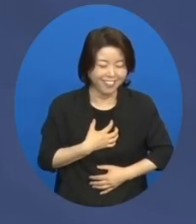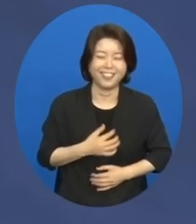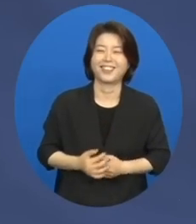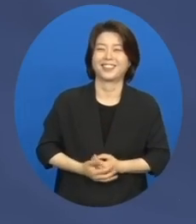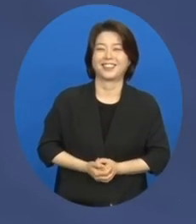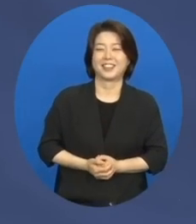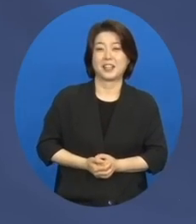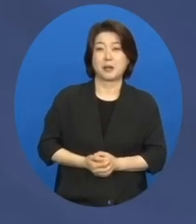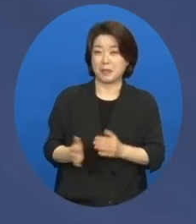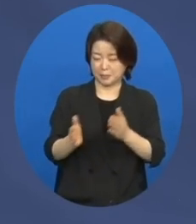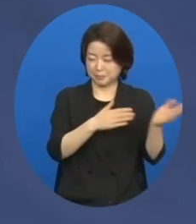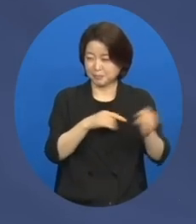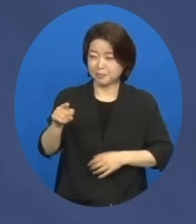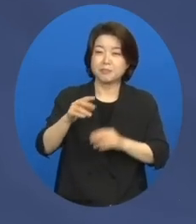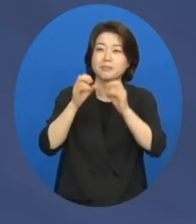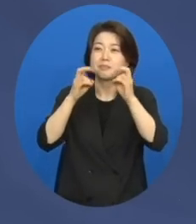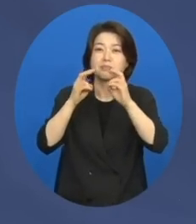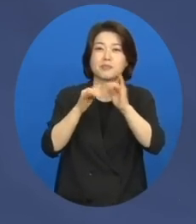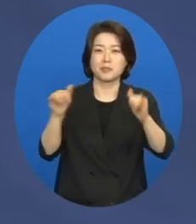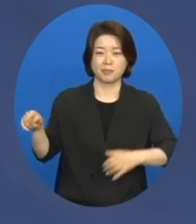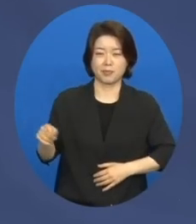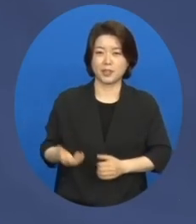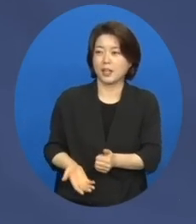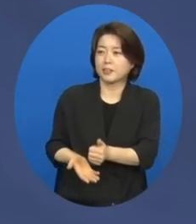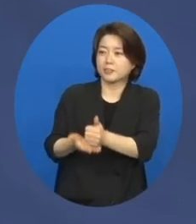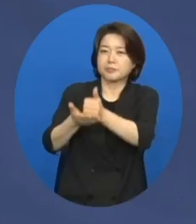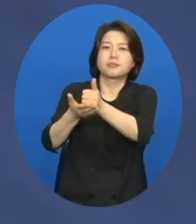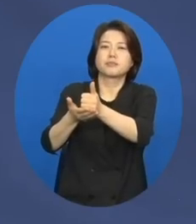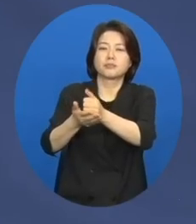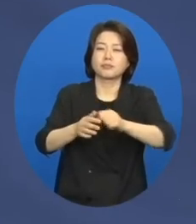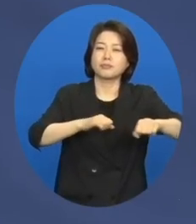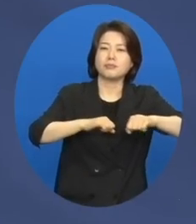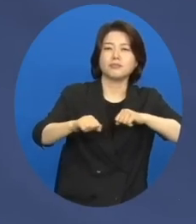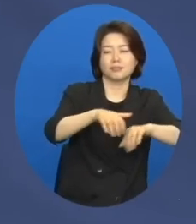그래가지고 그 선교사님들 섬기면서 이렇게 다니다가